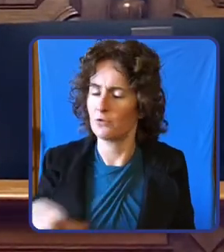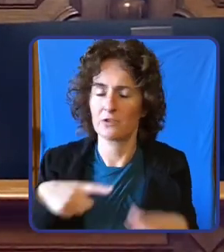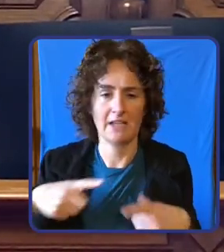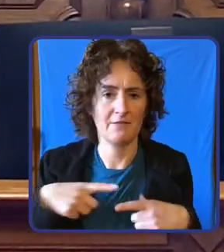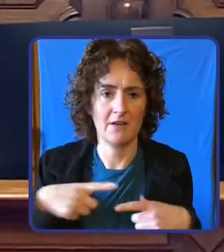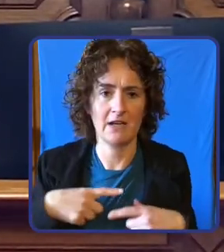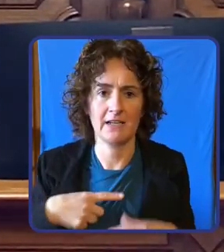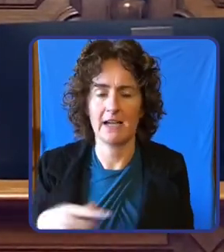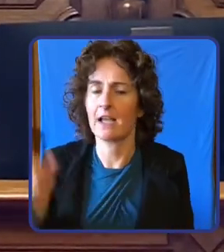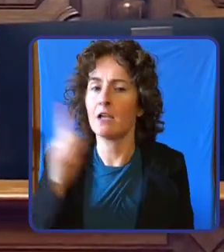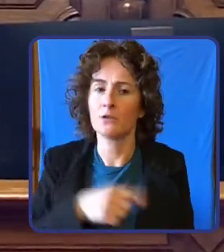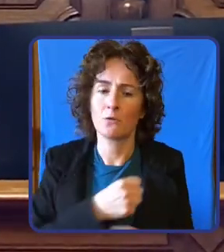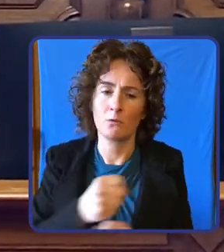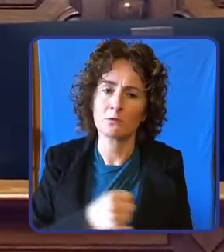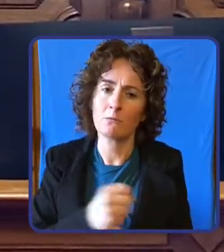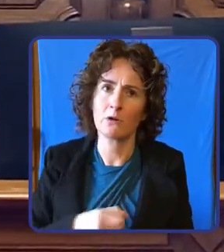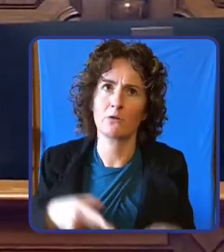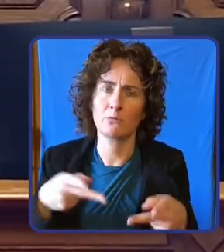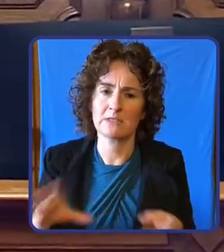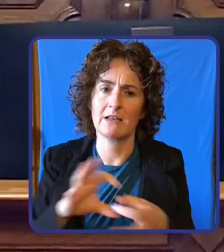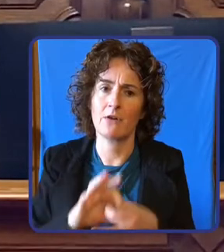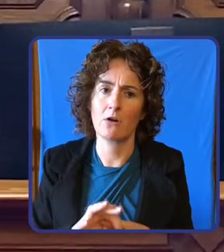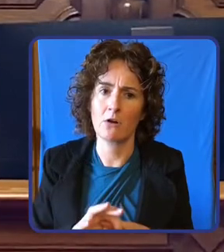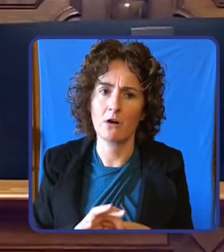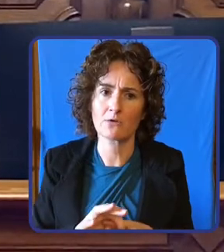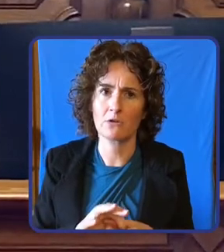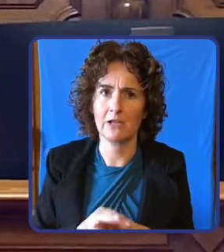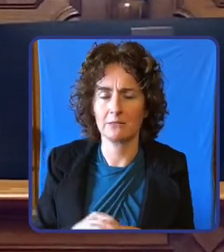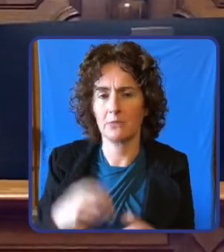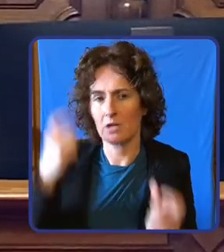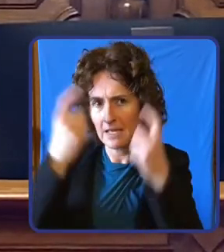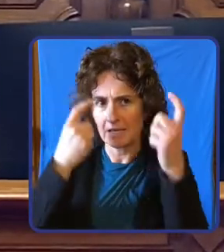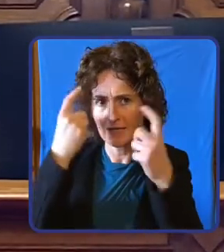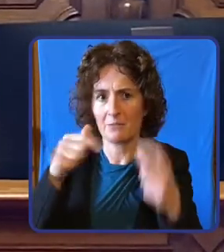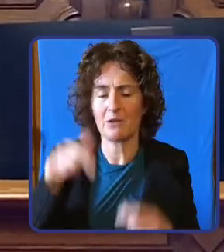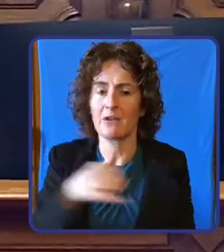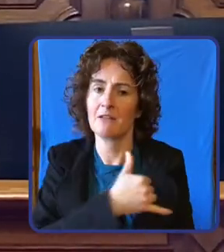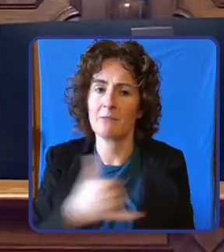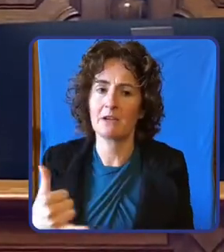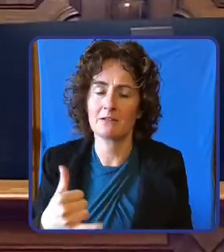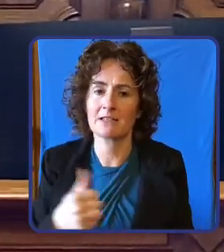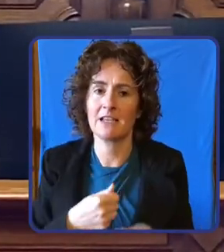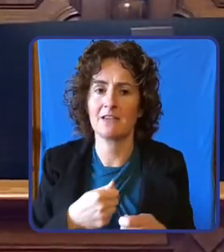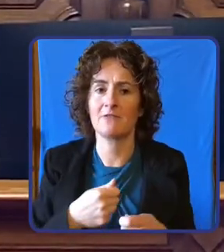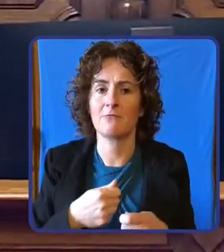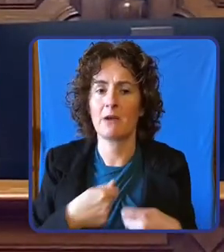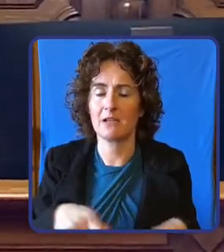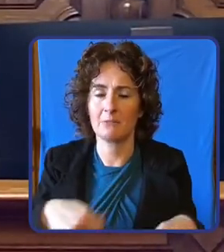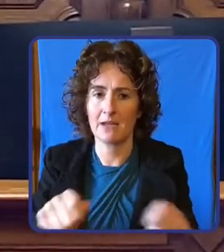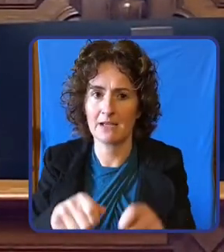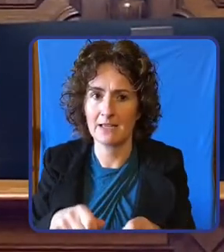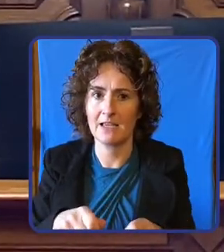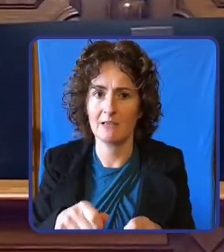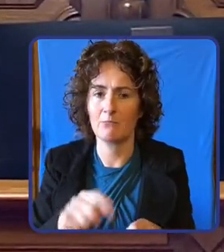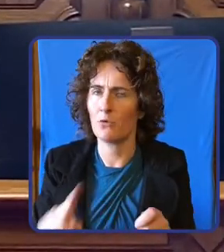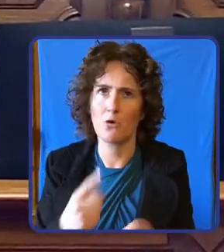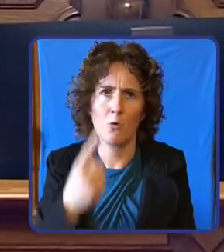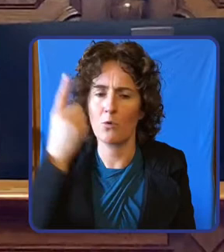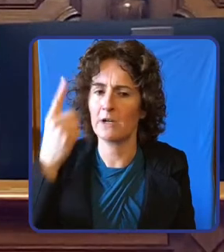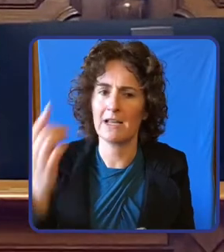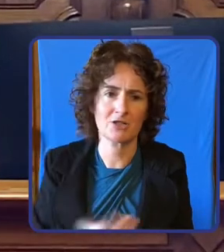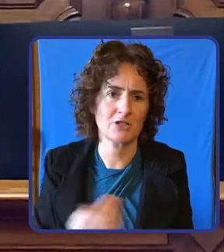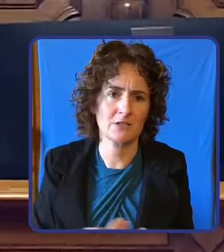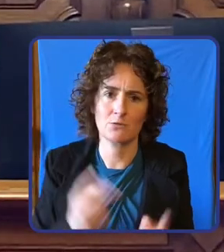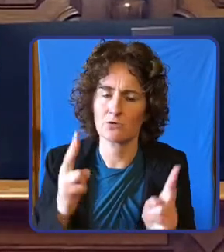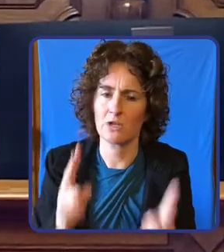Tóth Malom utcával kapcsolatban remélhetőleg az idén meg is épül, mind a kettőt szeretnénk, ha megépülne, de mindenképpen óriási szükség van rá, ne nevezze feleslegesnek